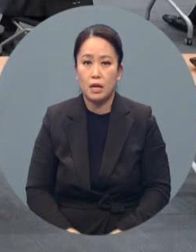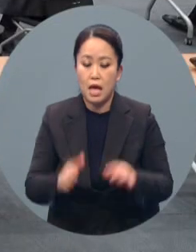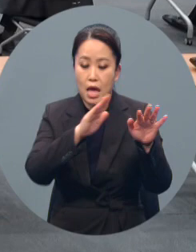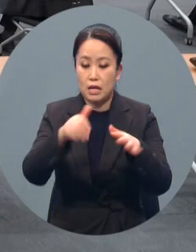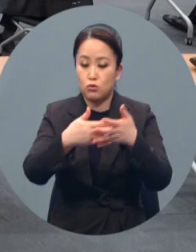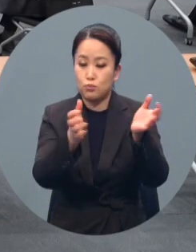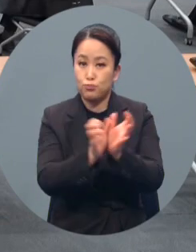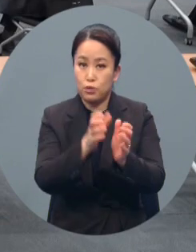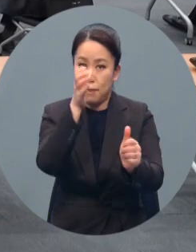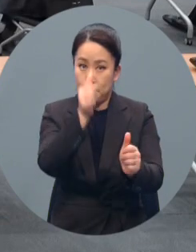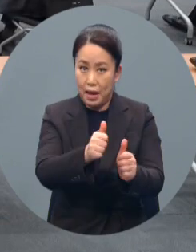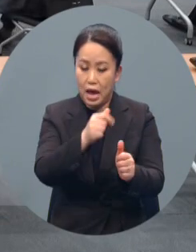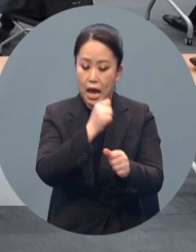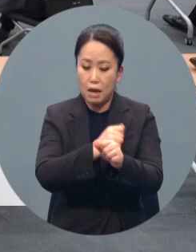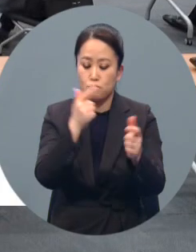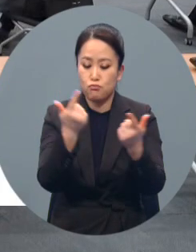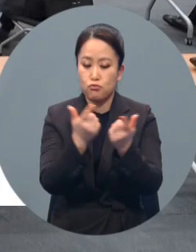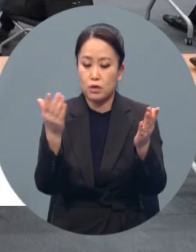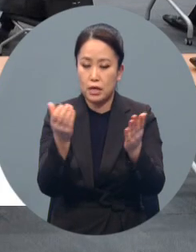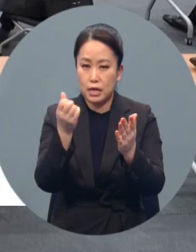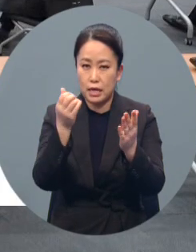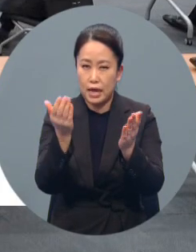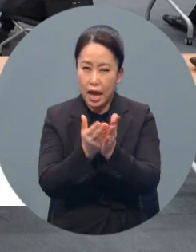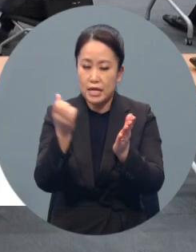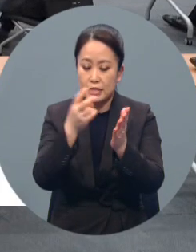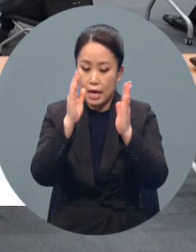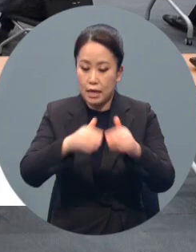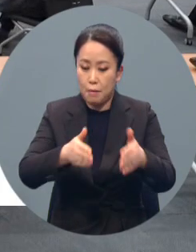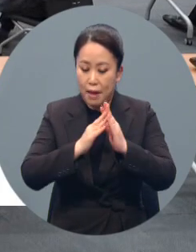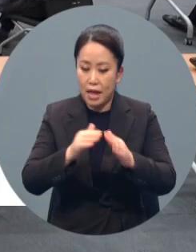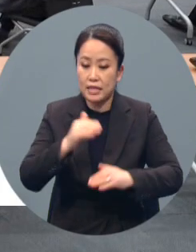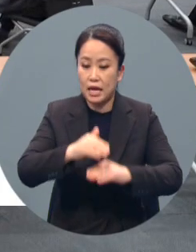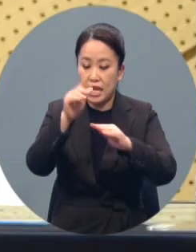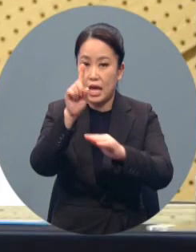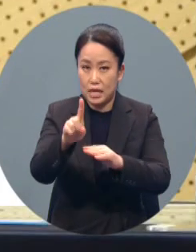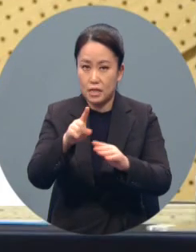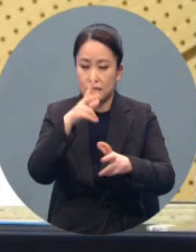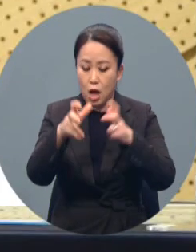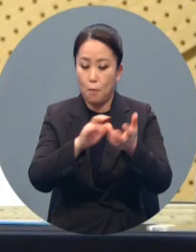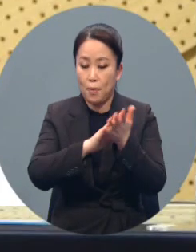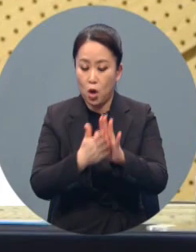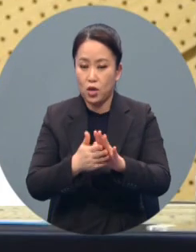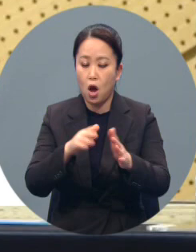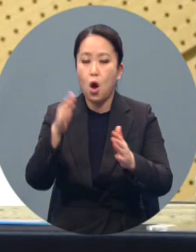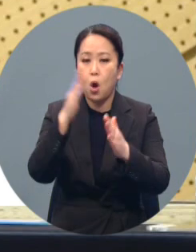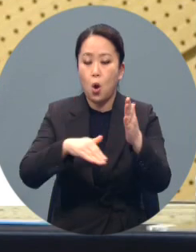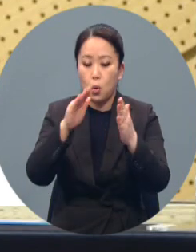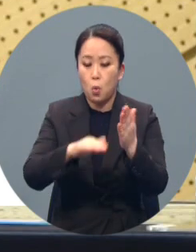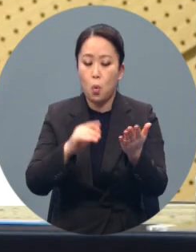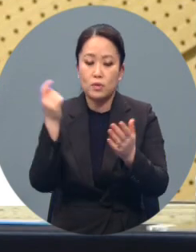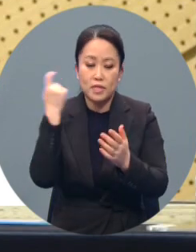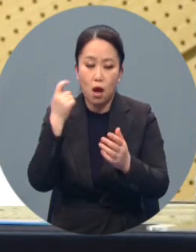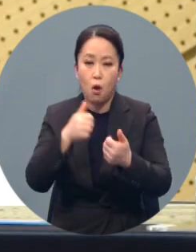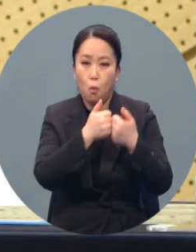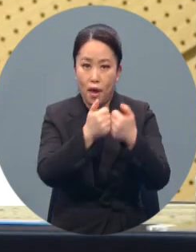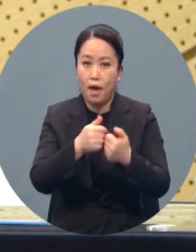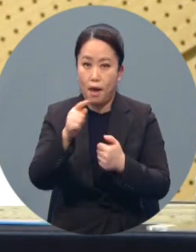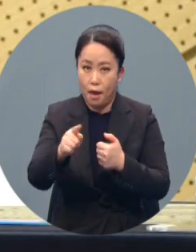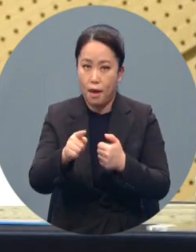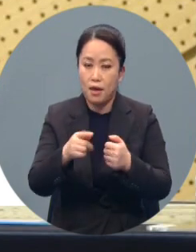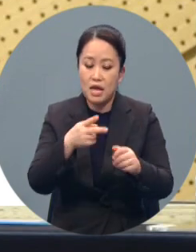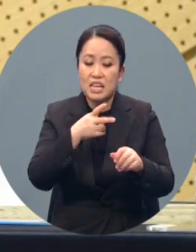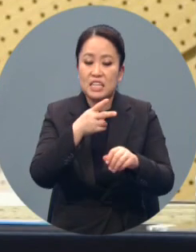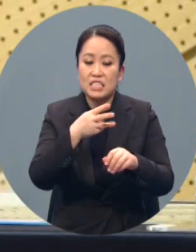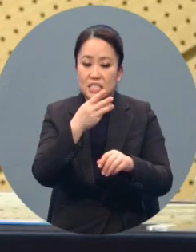해수부가 주최한 북항 재개발 1단계 사업 변경안 공청회. 전문가들은 트램 시설과 차량을